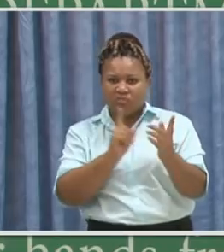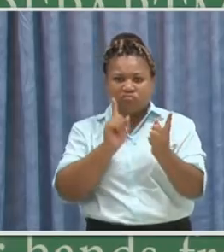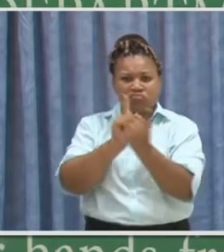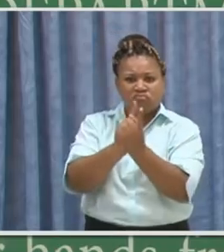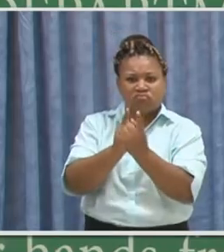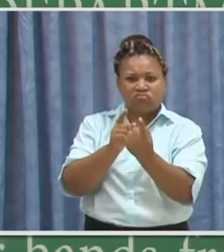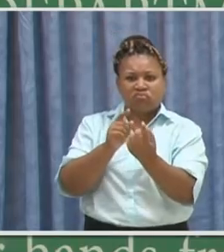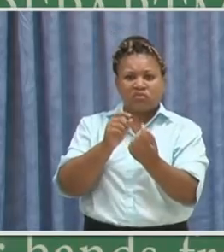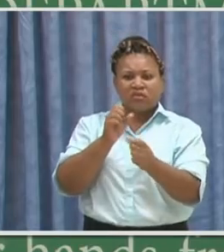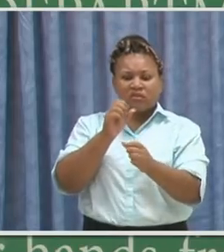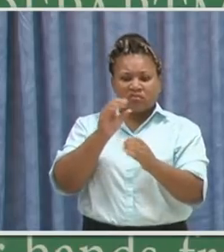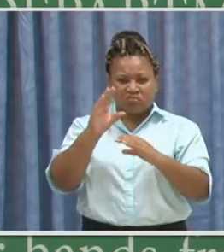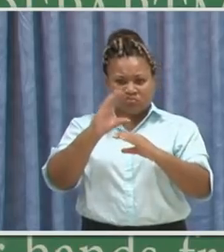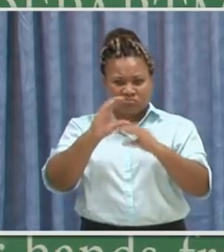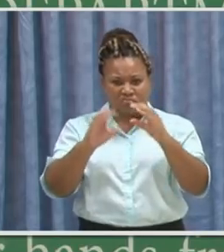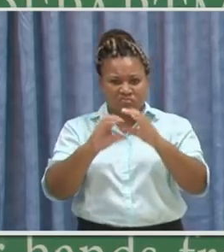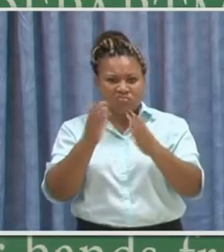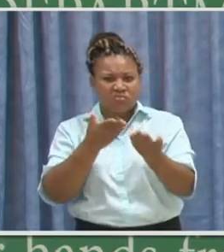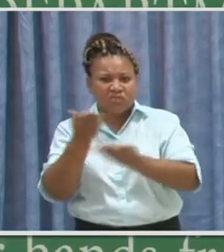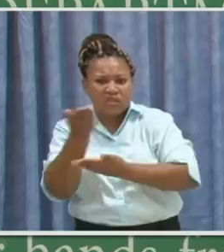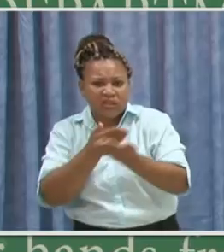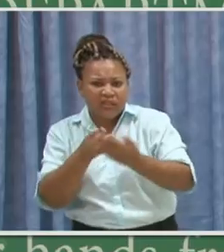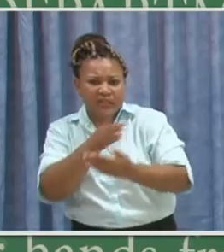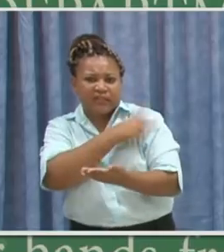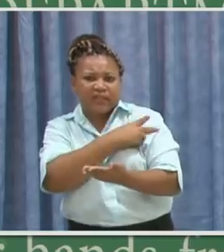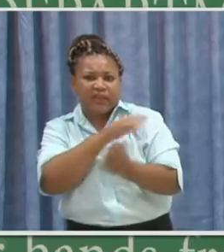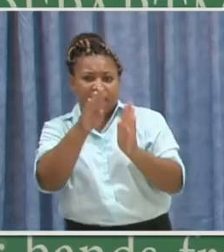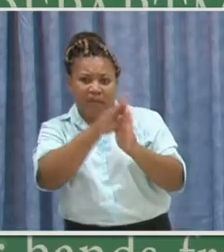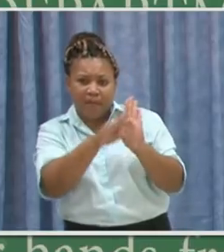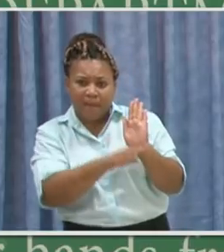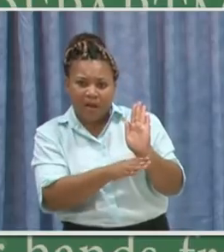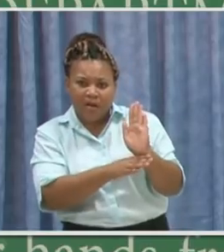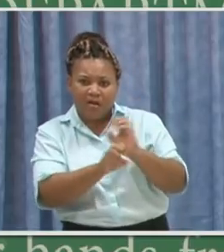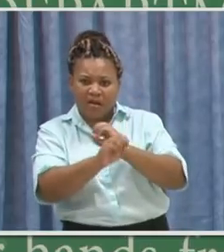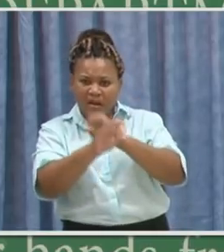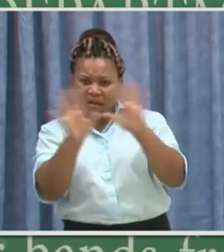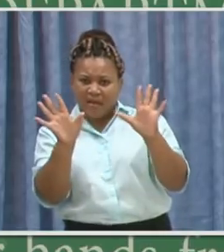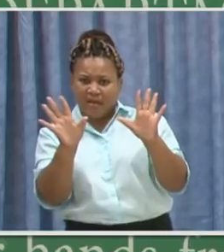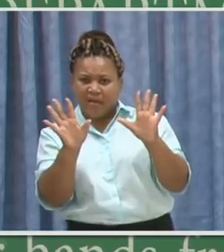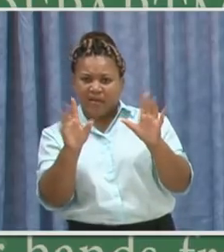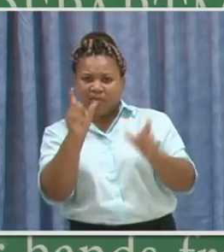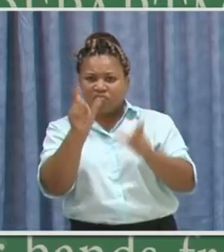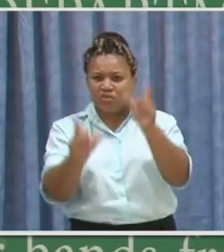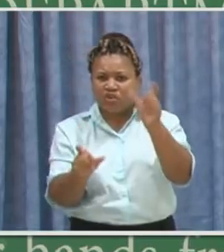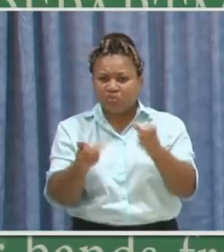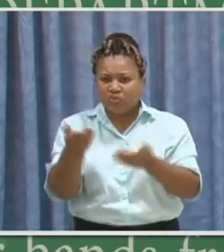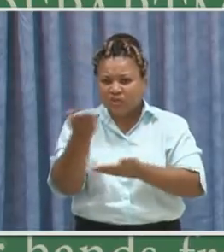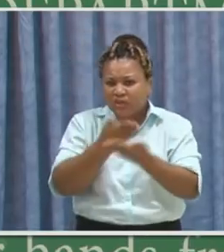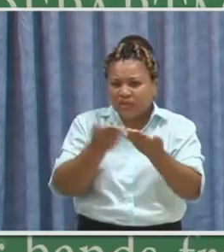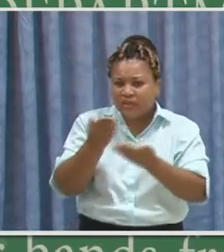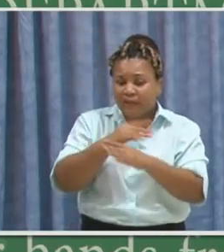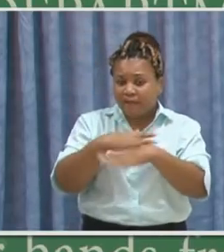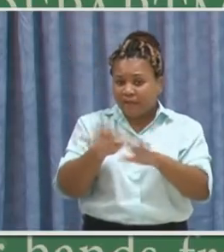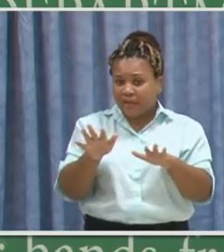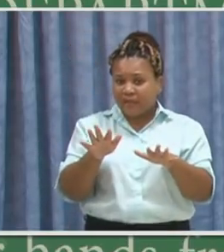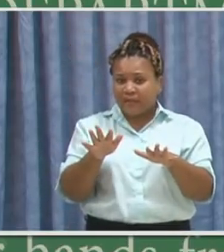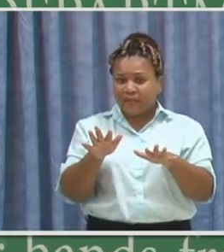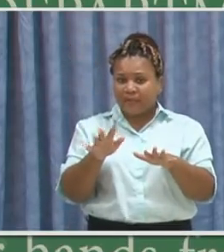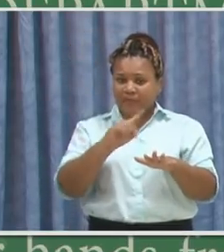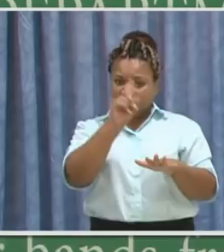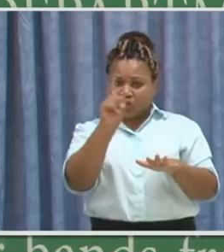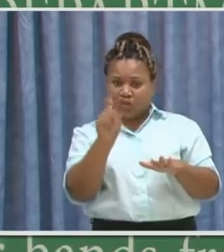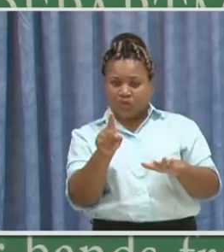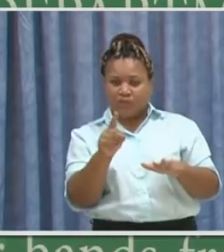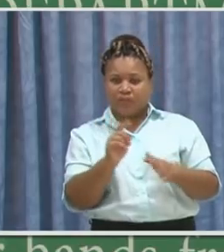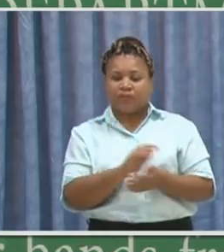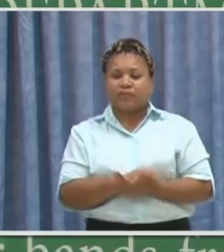nous faisons beaucoup de travail avec les autres. Au fait, nous visitons, nous travaillons avec 161 ou 62